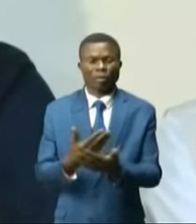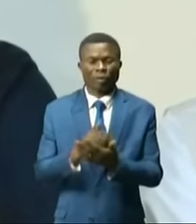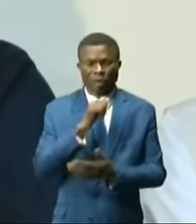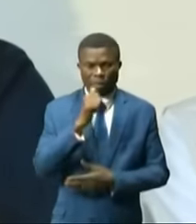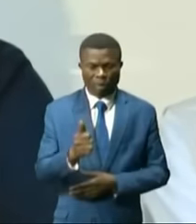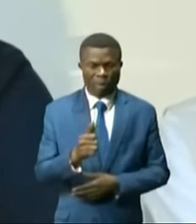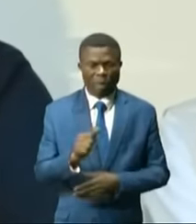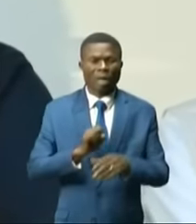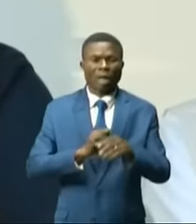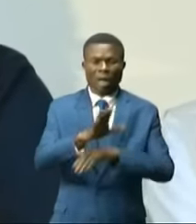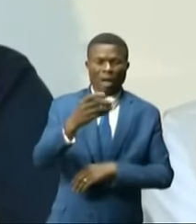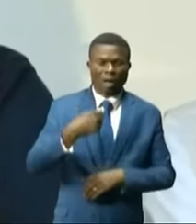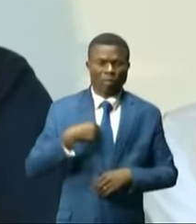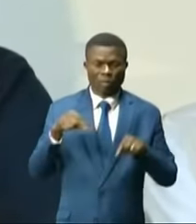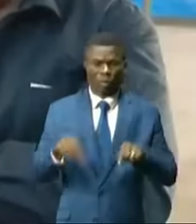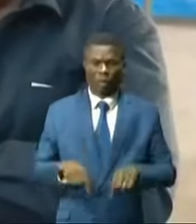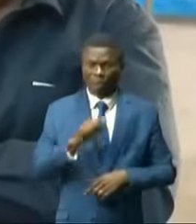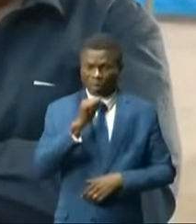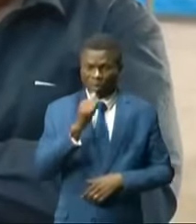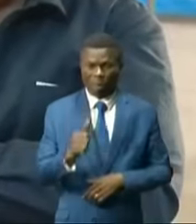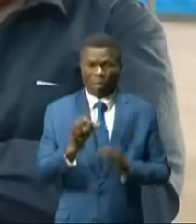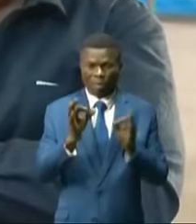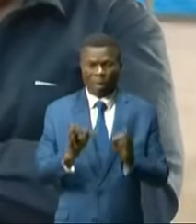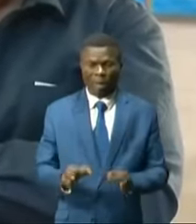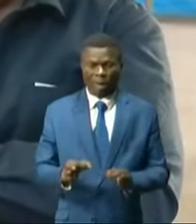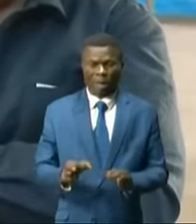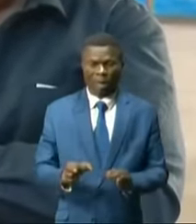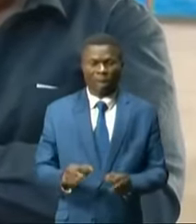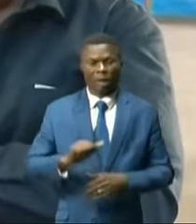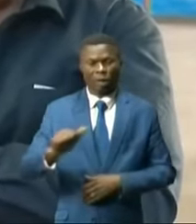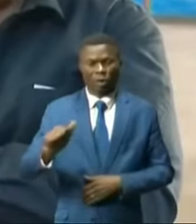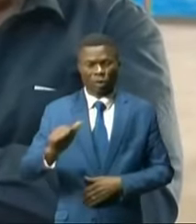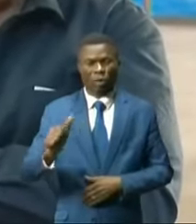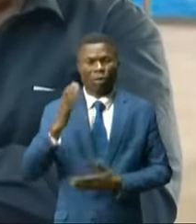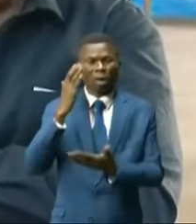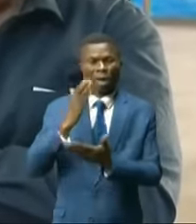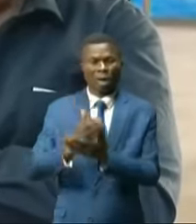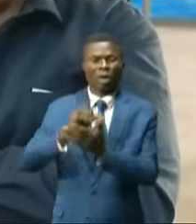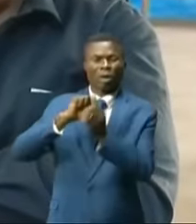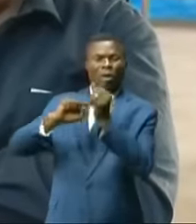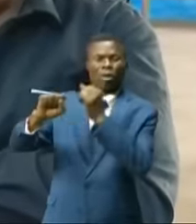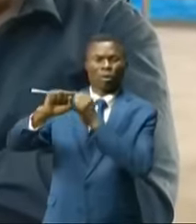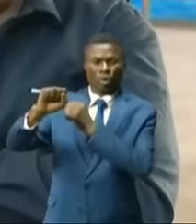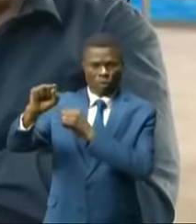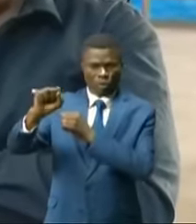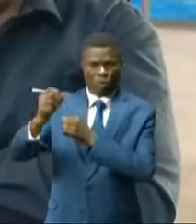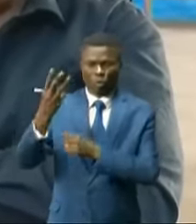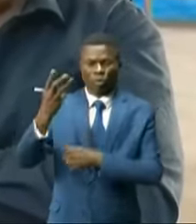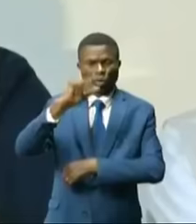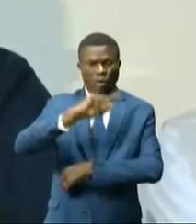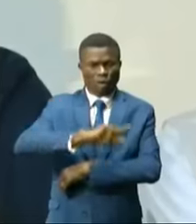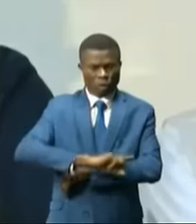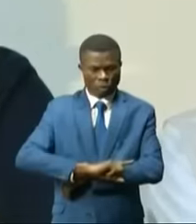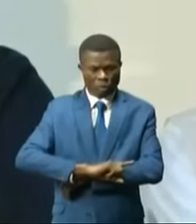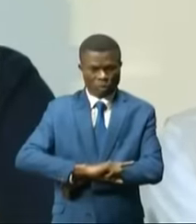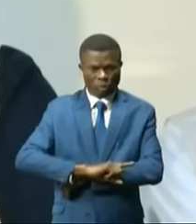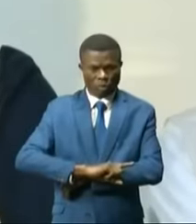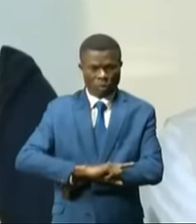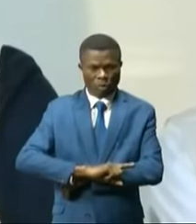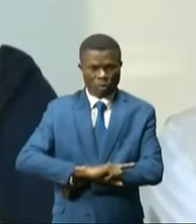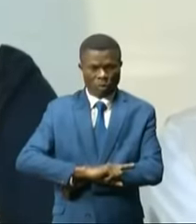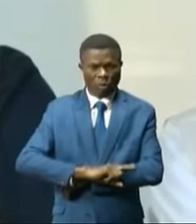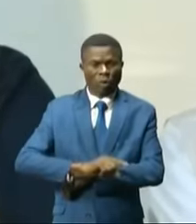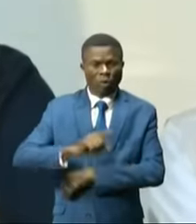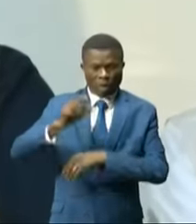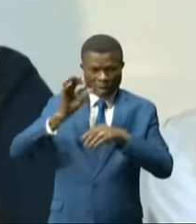en nous dépêchant ici à Mbanzangongo, mais il a interrompu sa campagne pendant 3 jours.